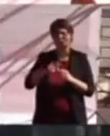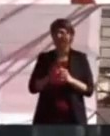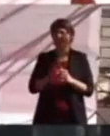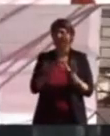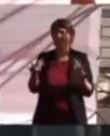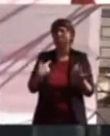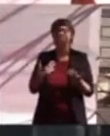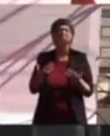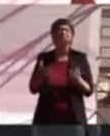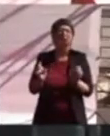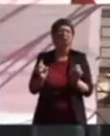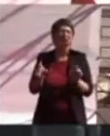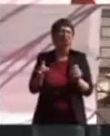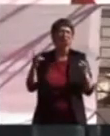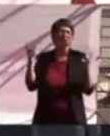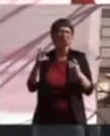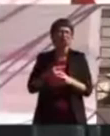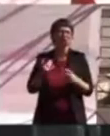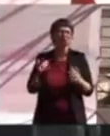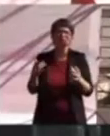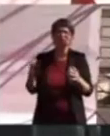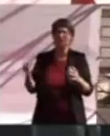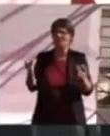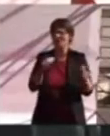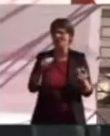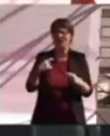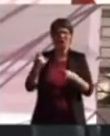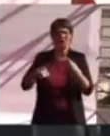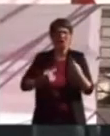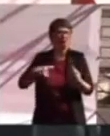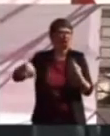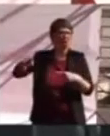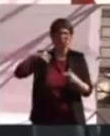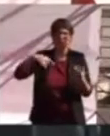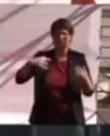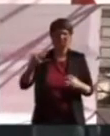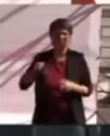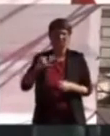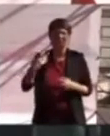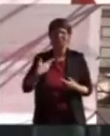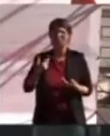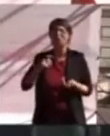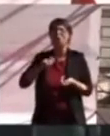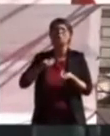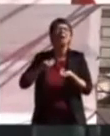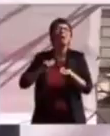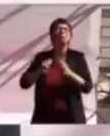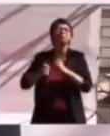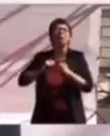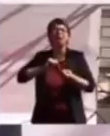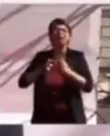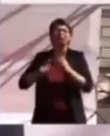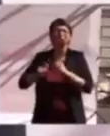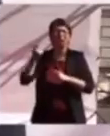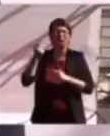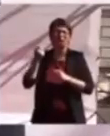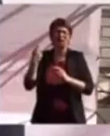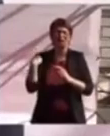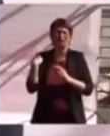continuato a circolare la battaglia non è stata mai vinta in maniera definitiva e oggi riscontriamo